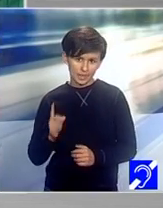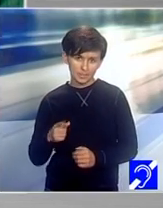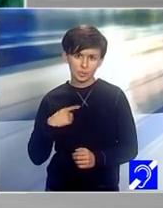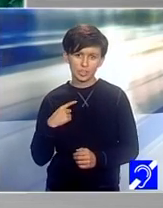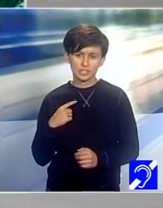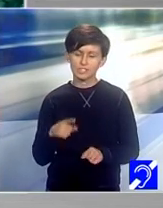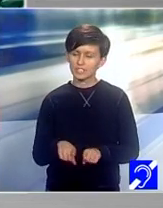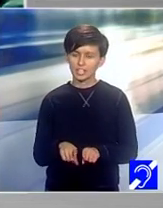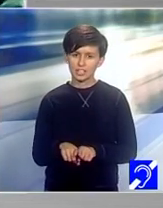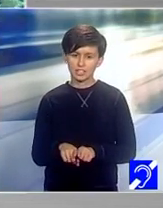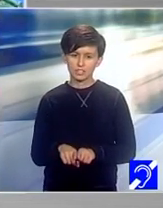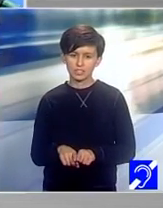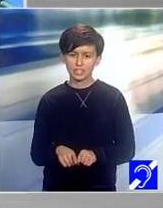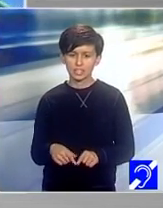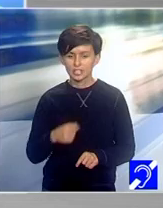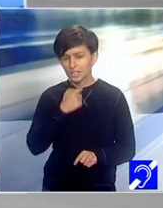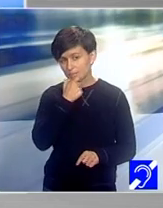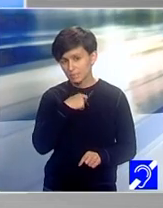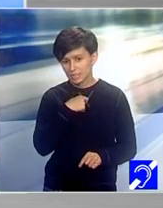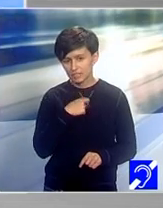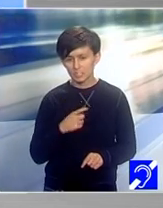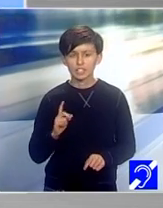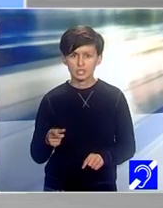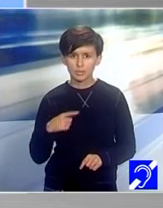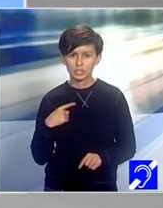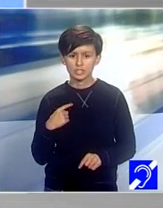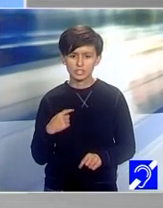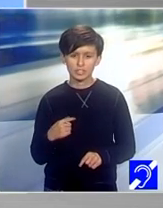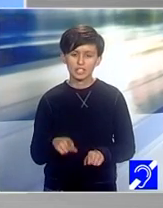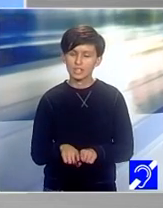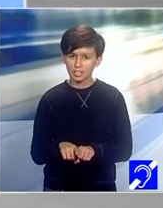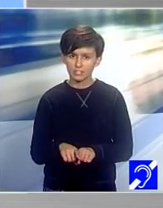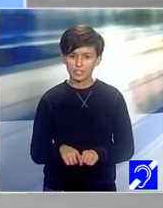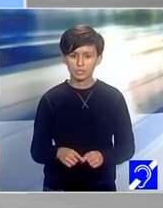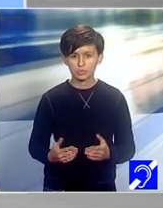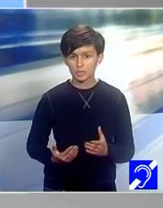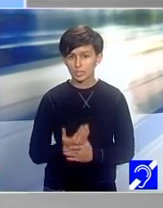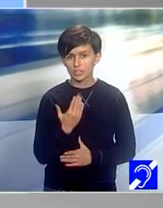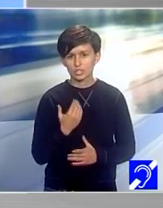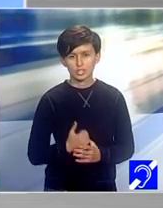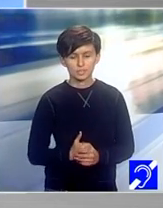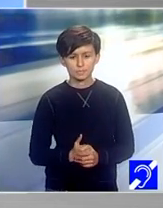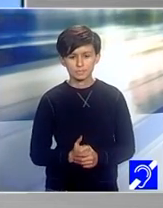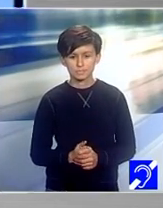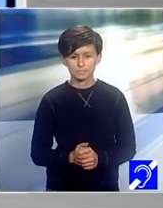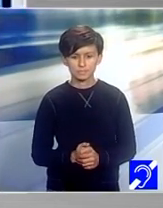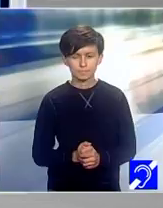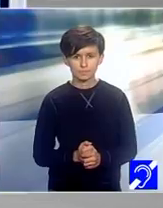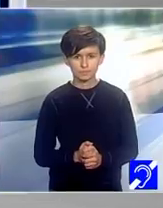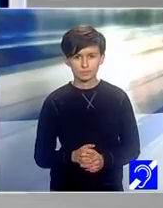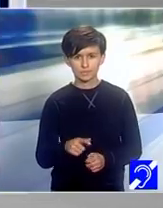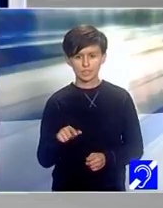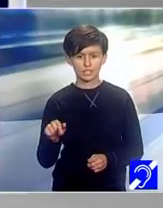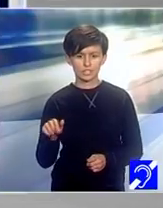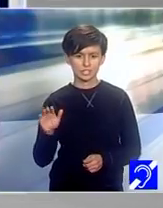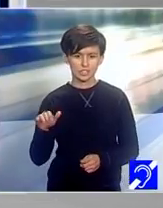fel. Aia vechi trebuie să fie așa ca și aia nouă. Trebuie să aducem înapoi. Dumneavoastră ați purta o